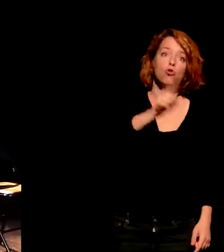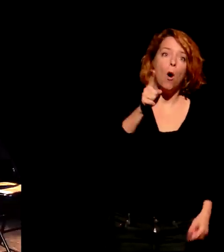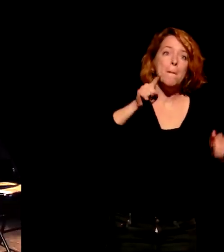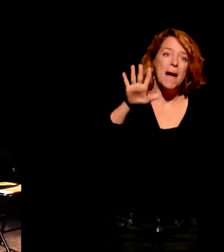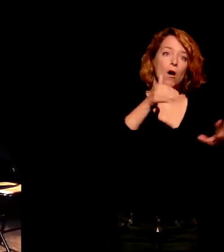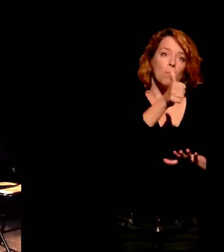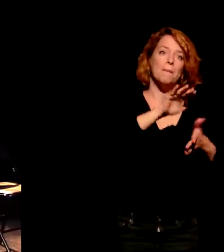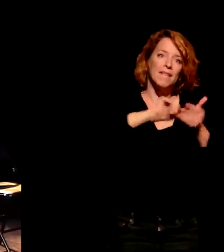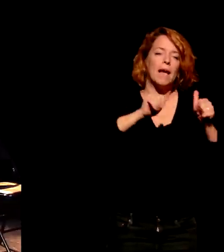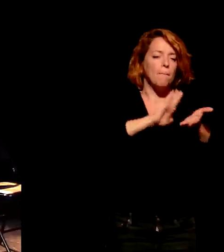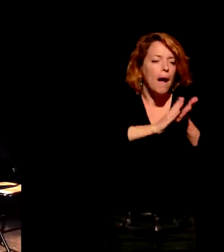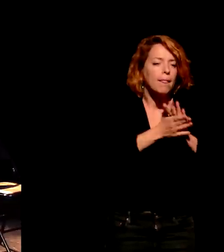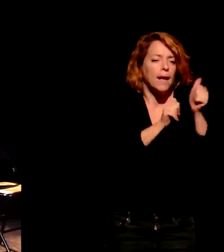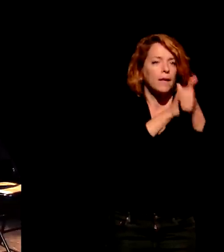chose.